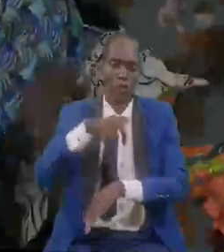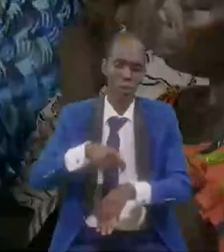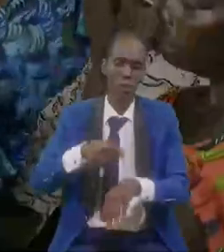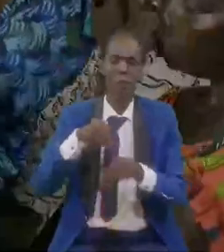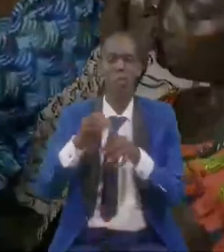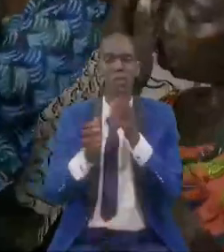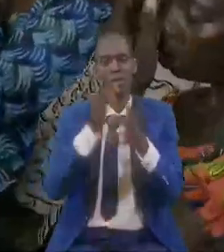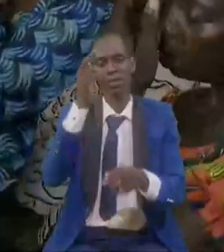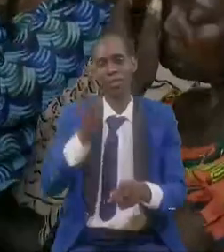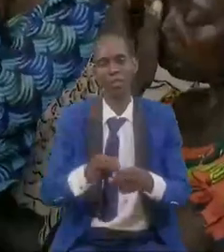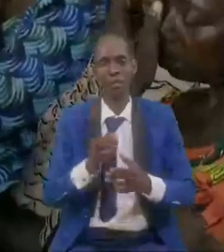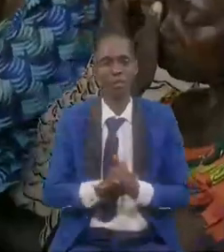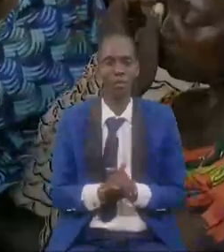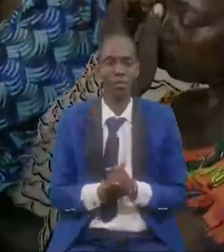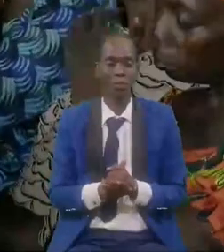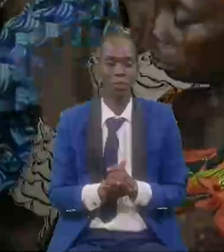Amen.